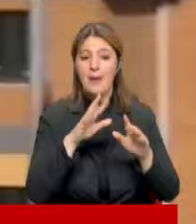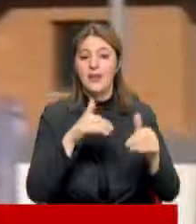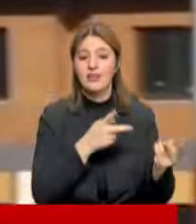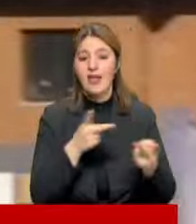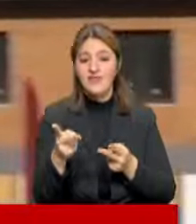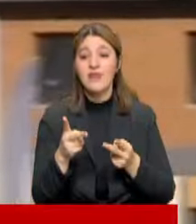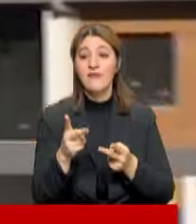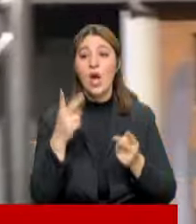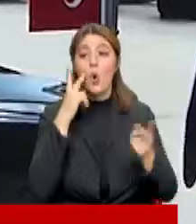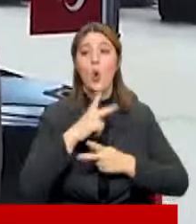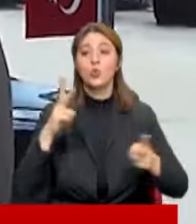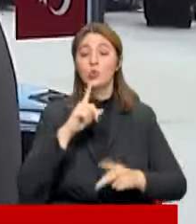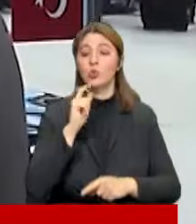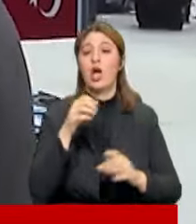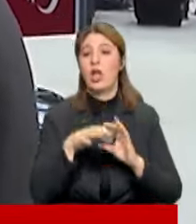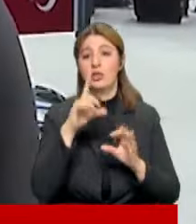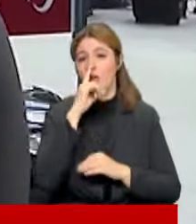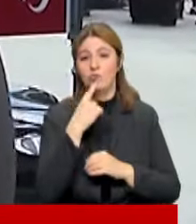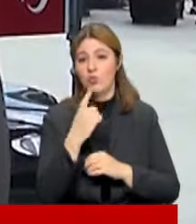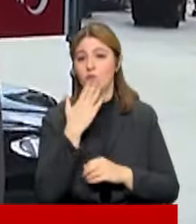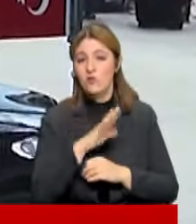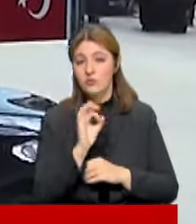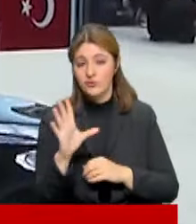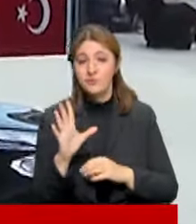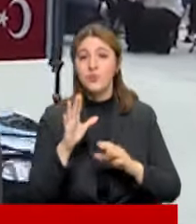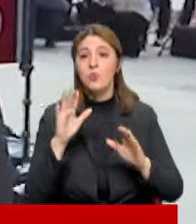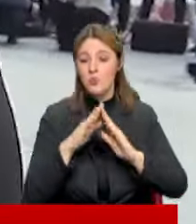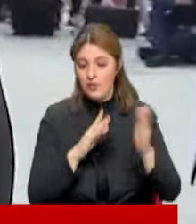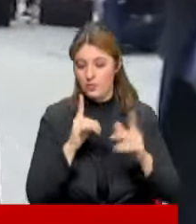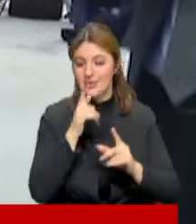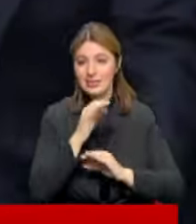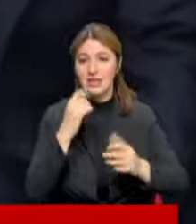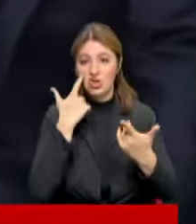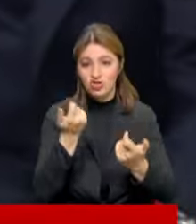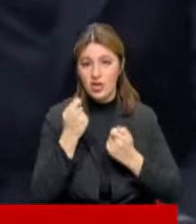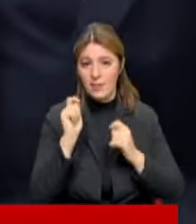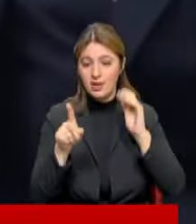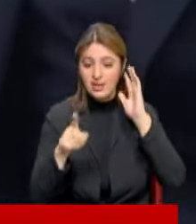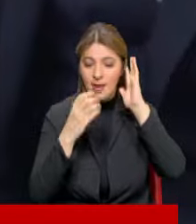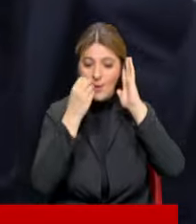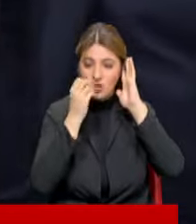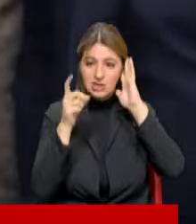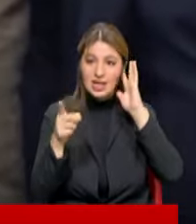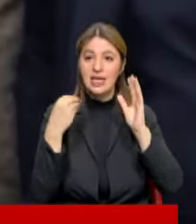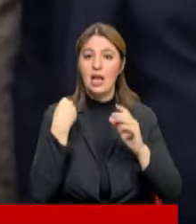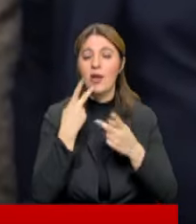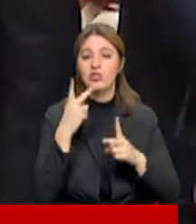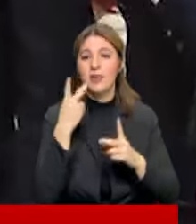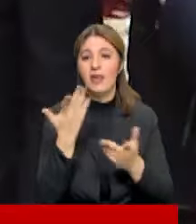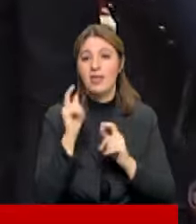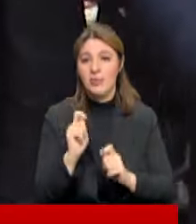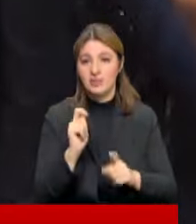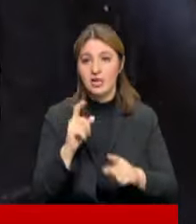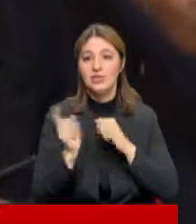daveti ve özgürlük vaadine ilişkin tek cümle etmedi muhalefet Bu sessizliğe dikkat çekerken Devlet Bahçeli yeni bir açıklama daha